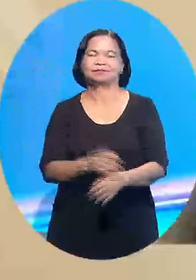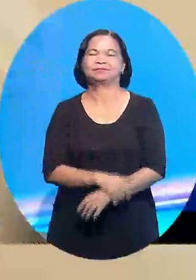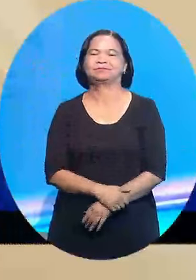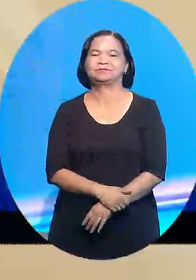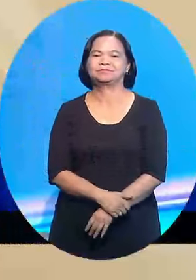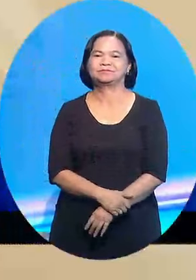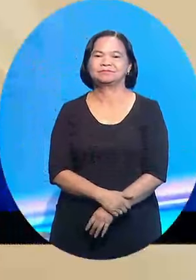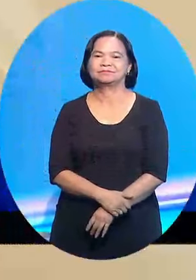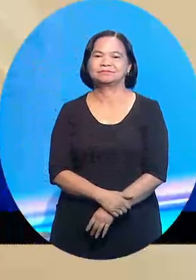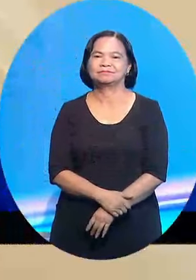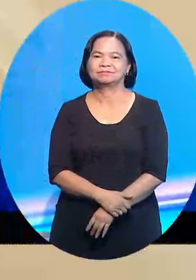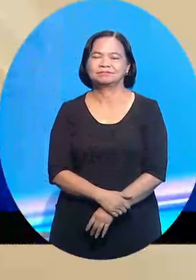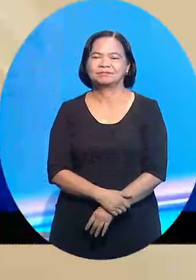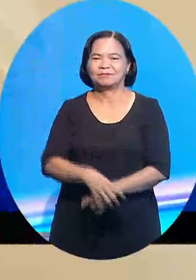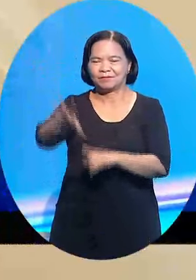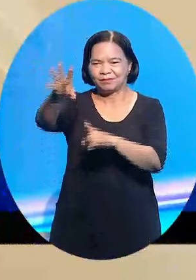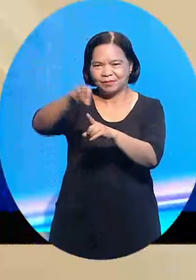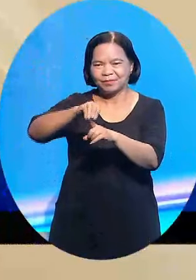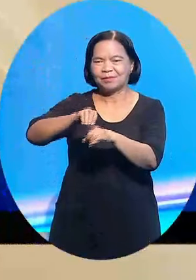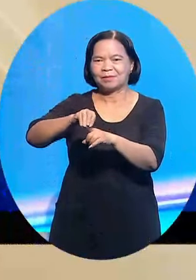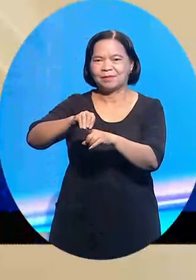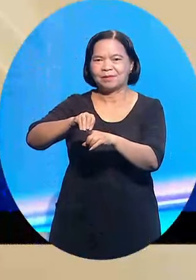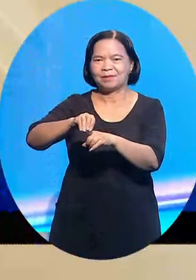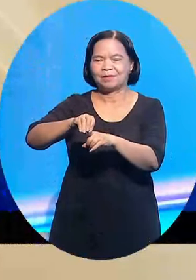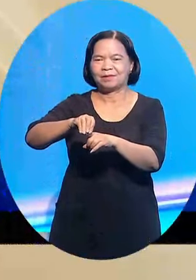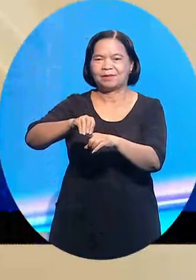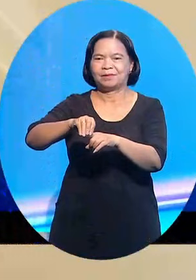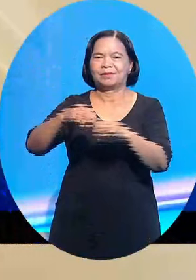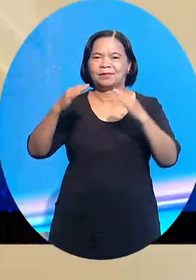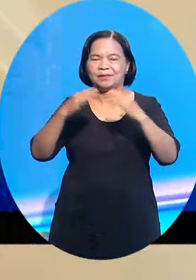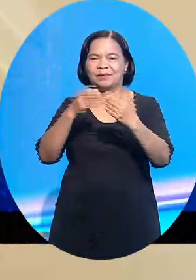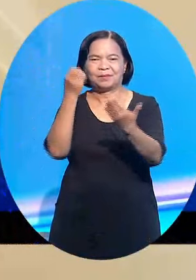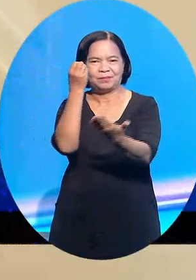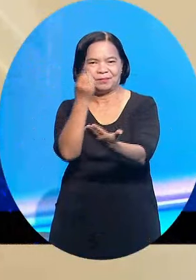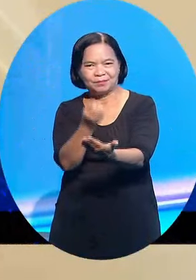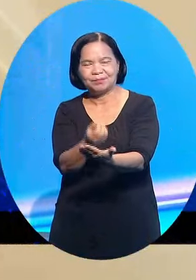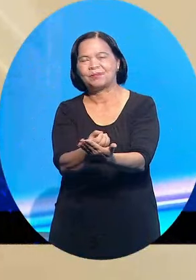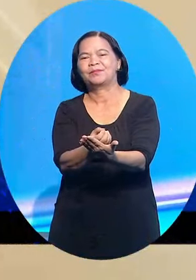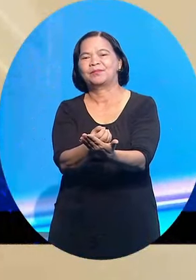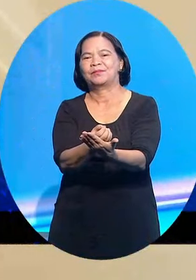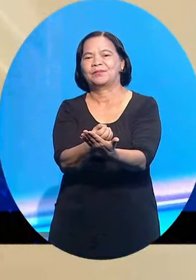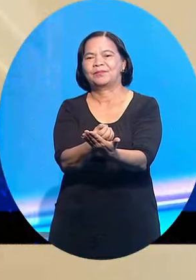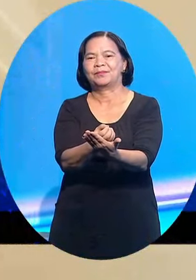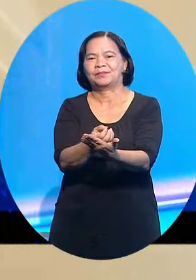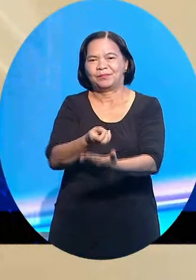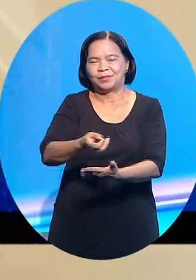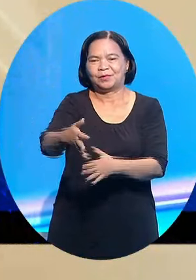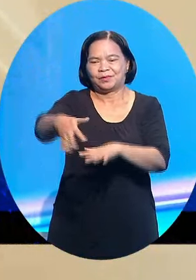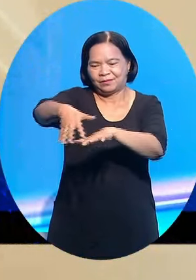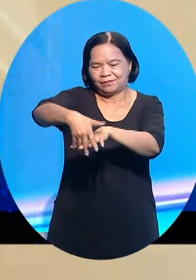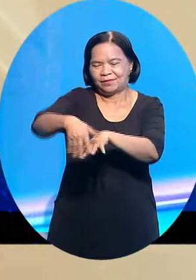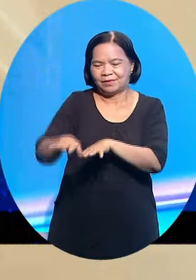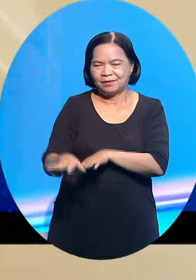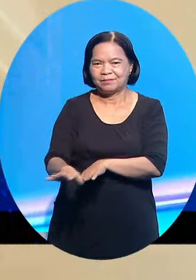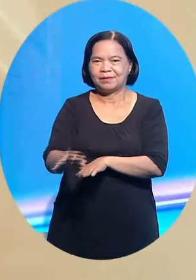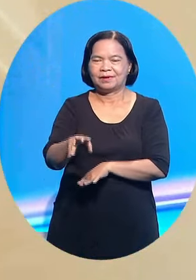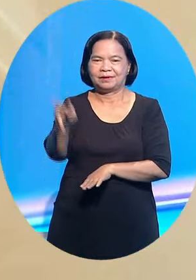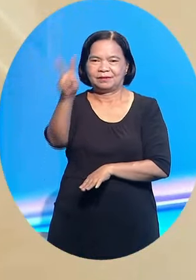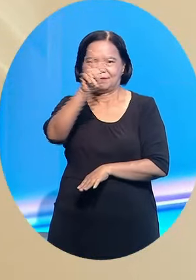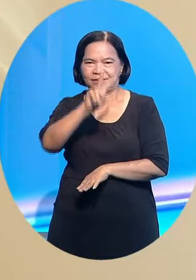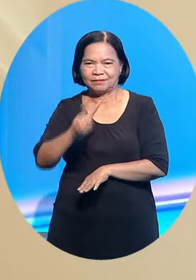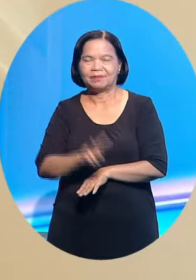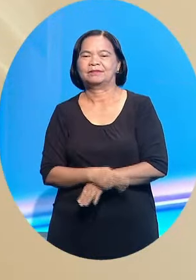và đưa thông tin cho các cái buyer, cho những nhà mua hàng, cho các nhãn hàng của ngành dệt may Việt Nam và cũng như ngành dệt